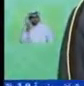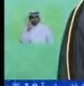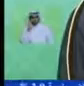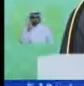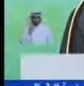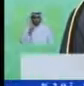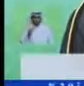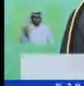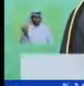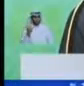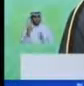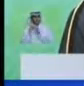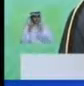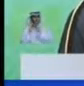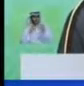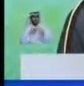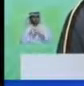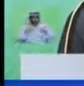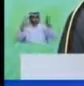تهم الشأن الخليجي،